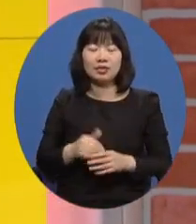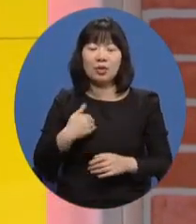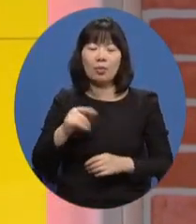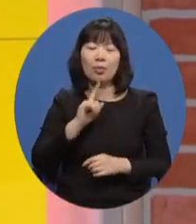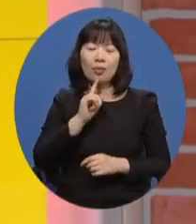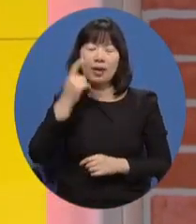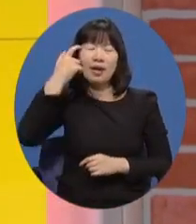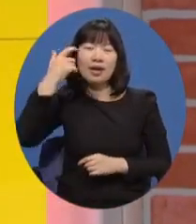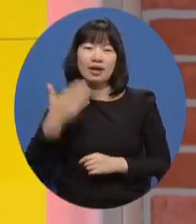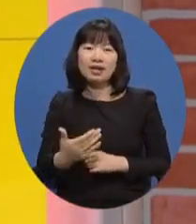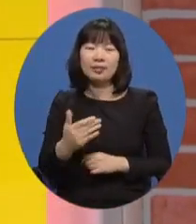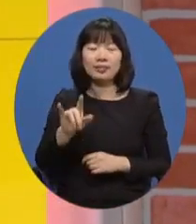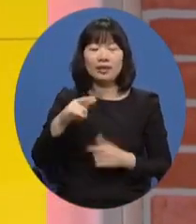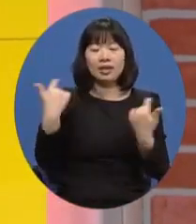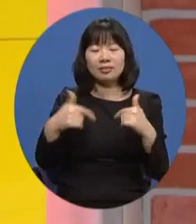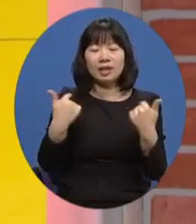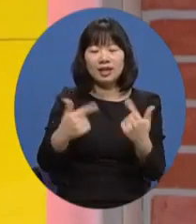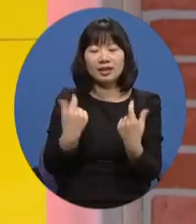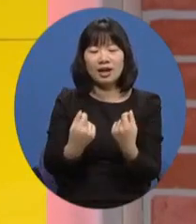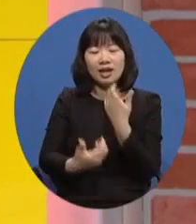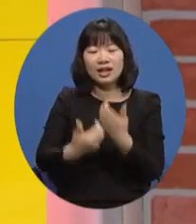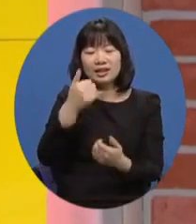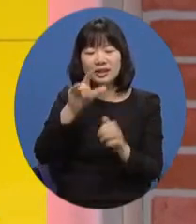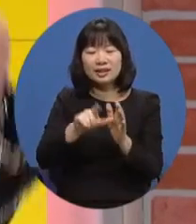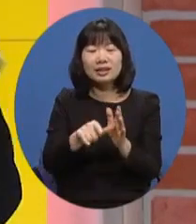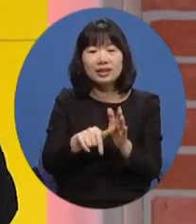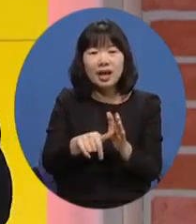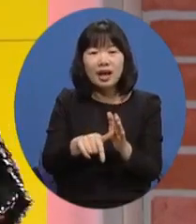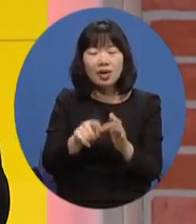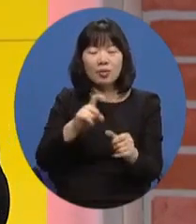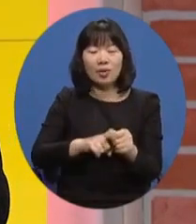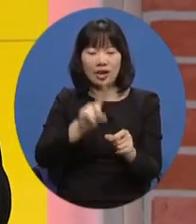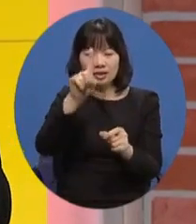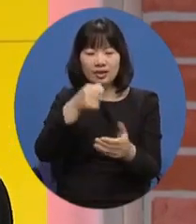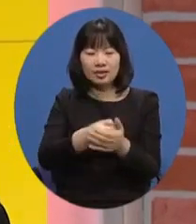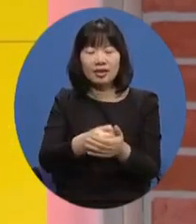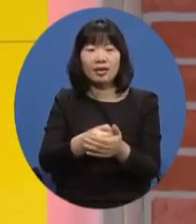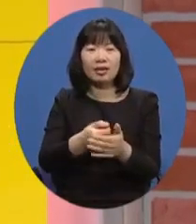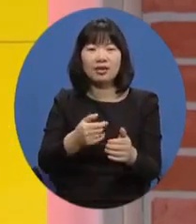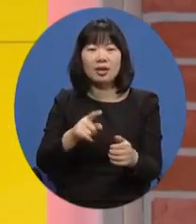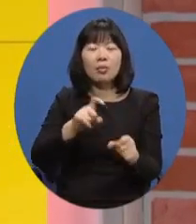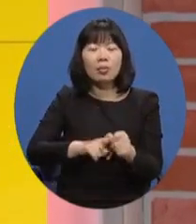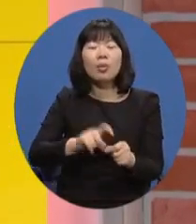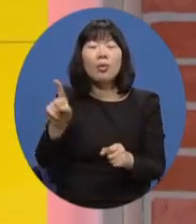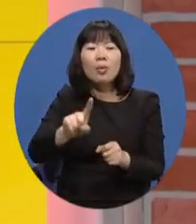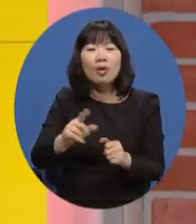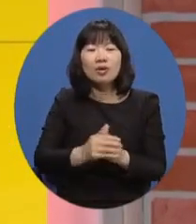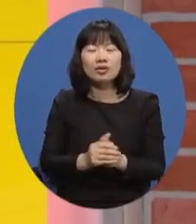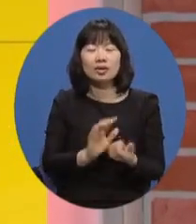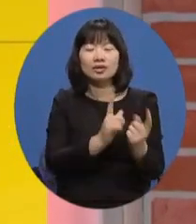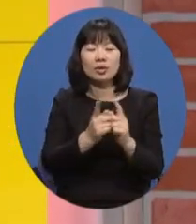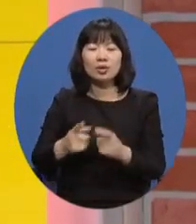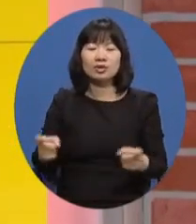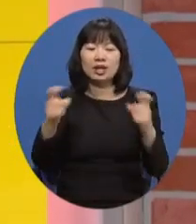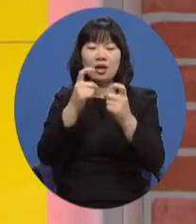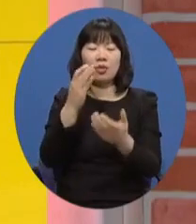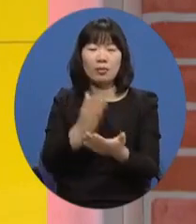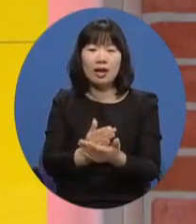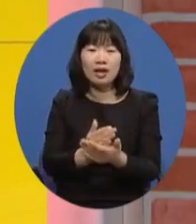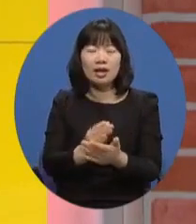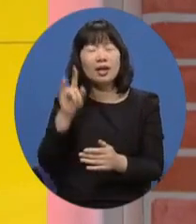뭐라고 얘기하냐면 매일매일 그런 갈등이 있을 때는 차라리 목표를 하나만 정하십시오. 그 목표는 뭐냐면 서로 싸우지